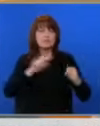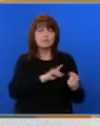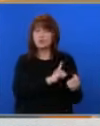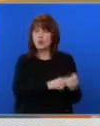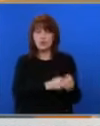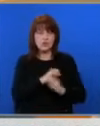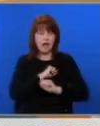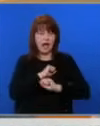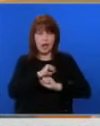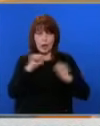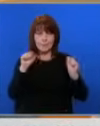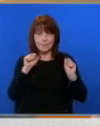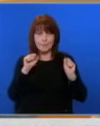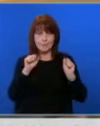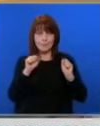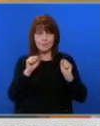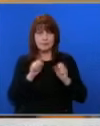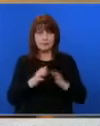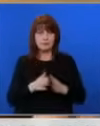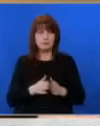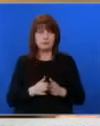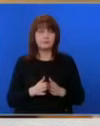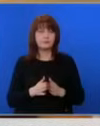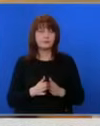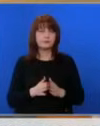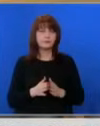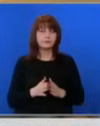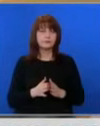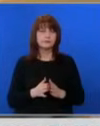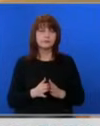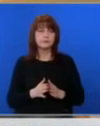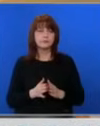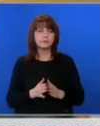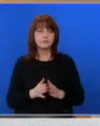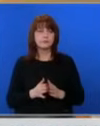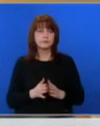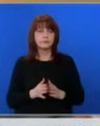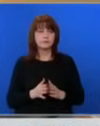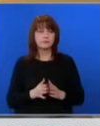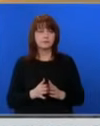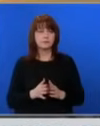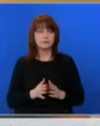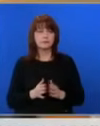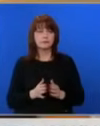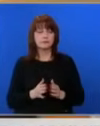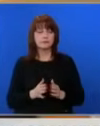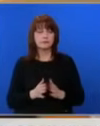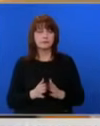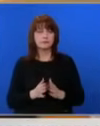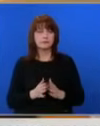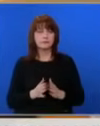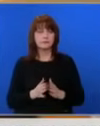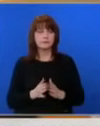гръм. Проснулся такой приближен, как будто вот и такой